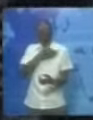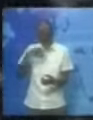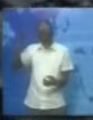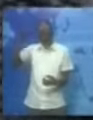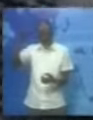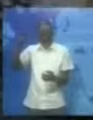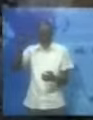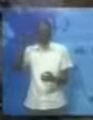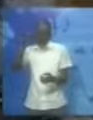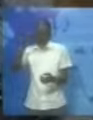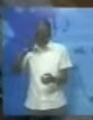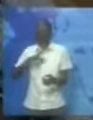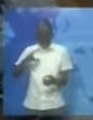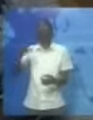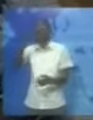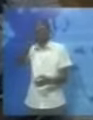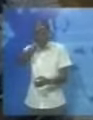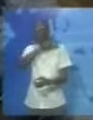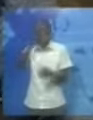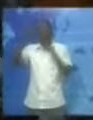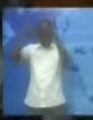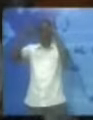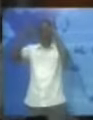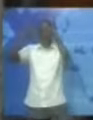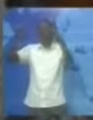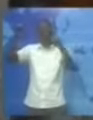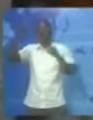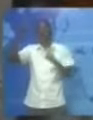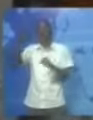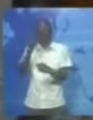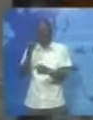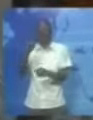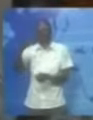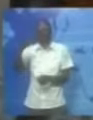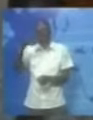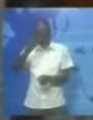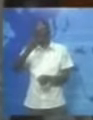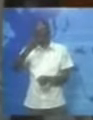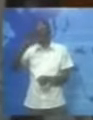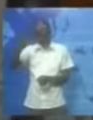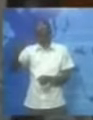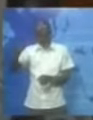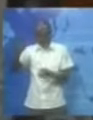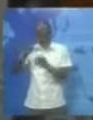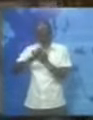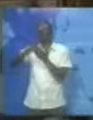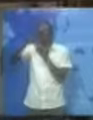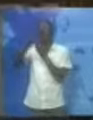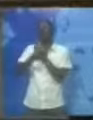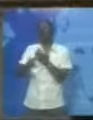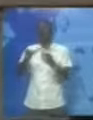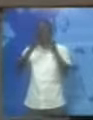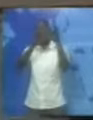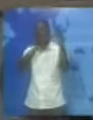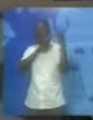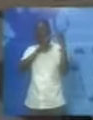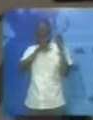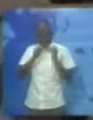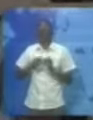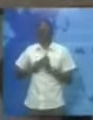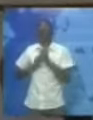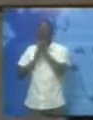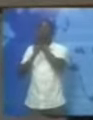du chef de l'État de la République du Gabon, qui a tenu, malgré un calendrier chargé, à conduire